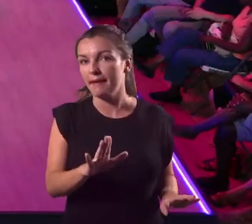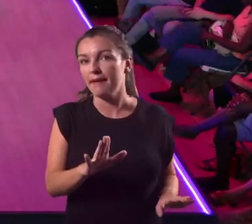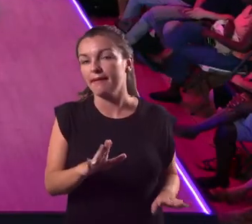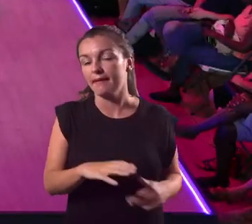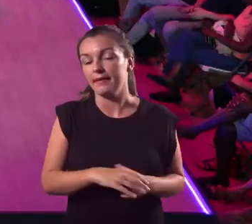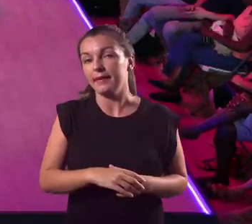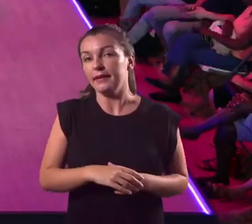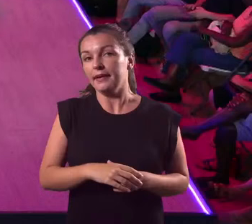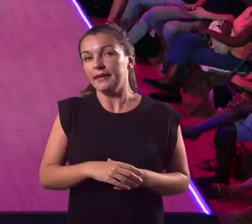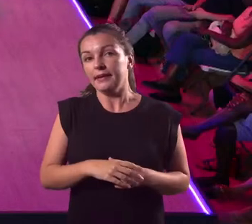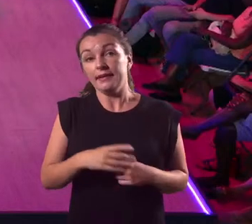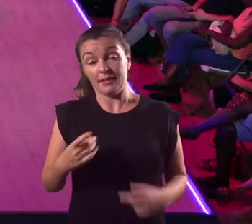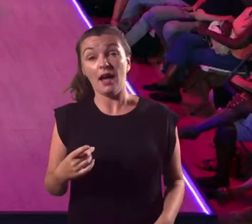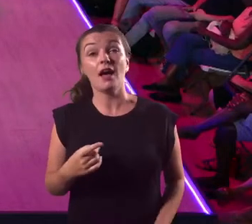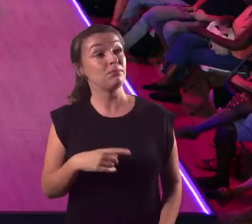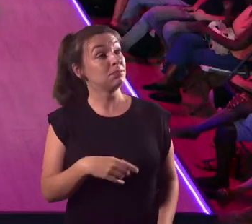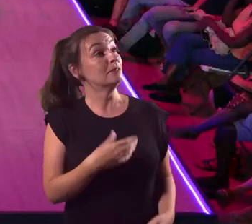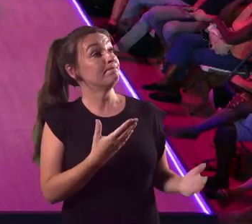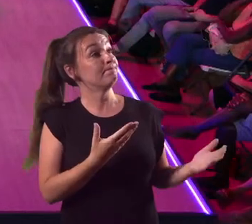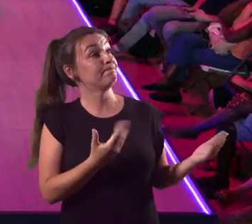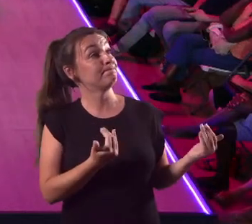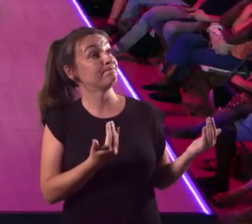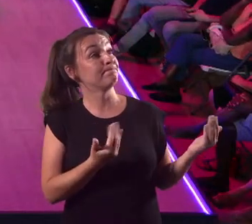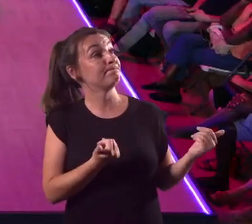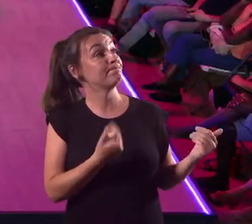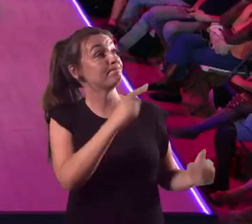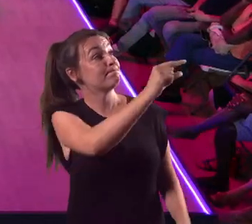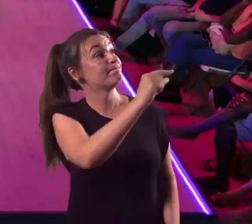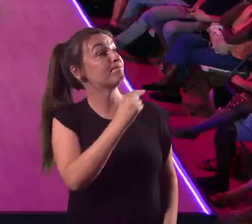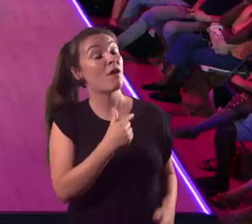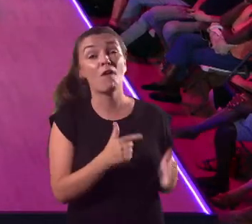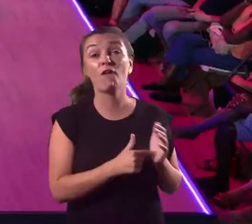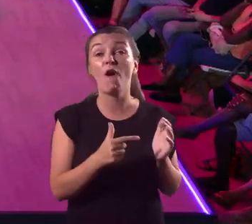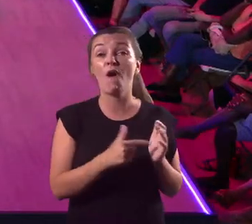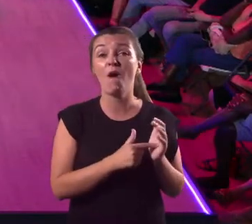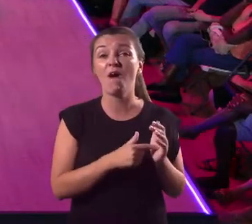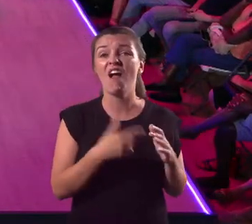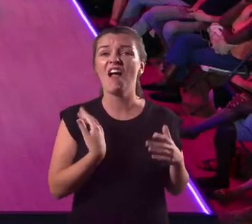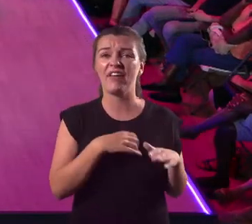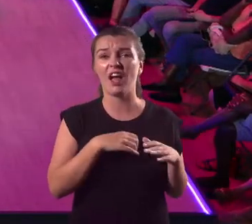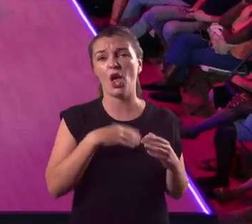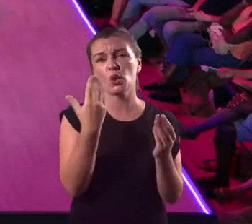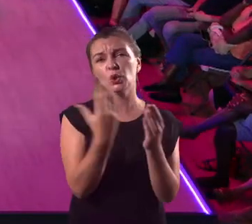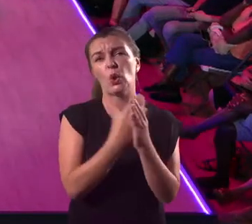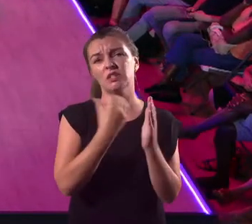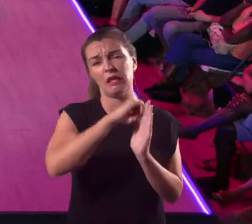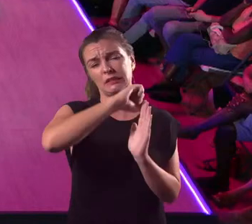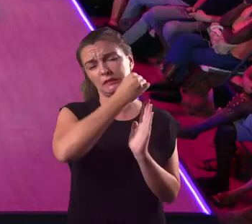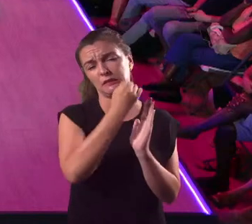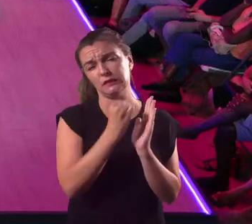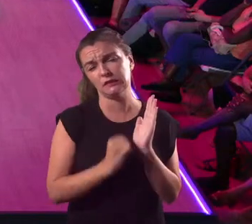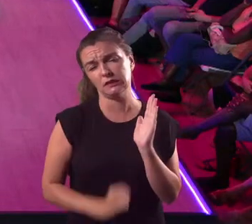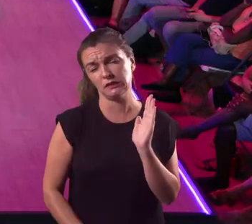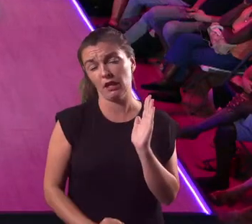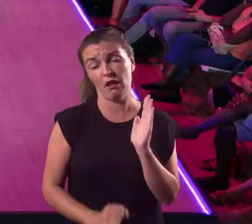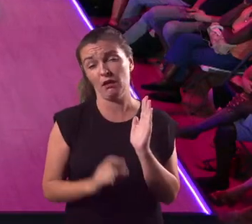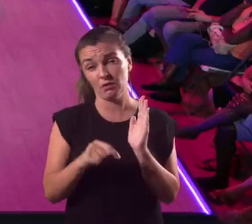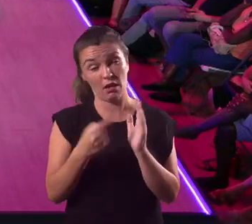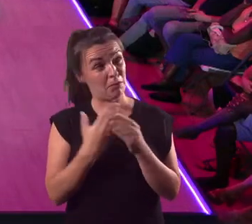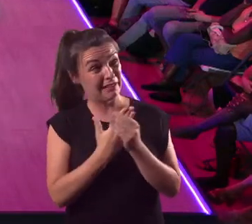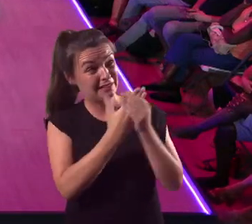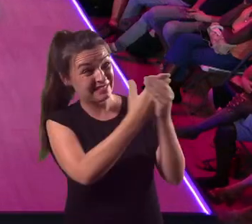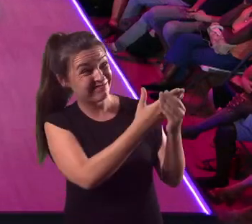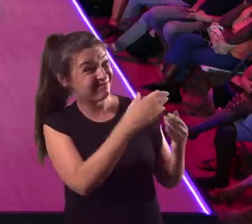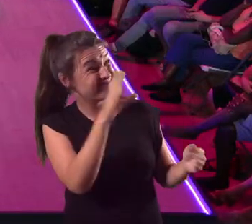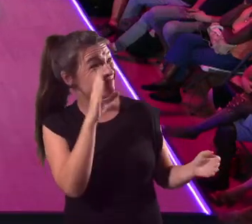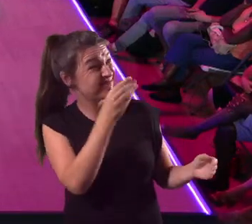qu'ils mettent à toucher ces fonds européens, la paperasse que ce qui va avec pour toucher ces fonds européens, mais